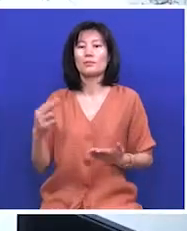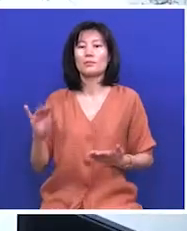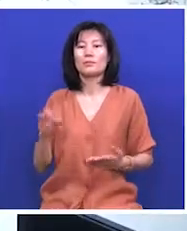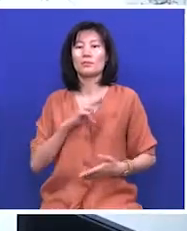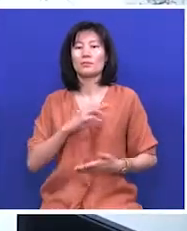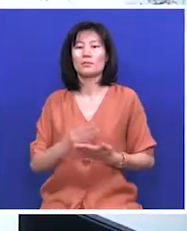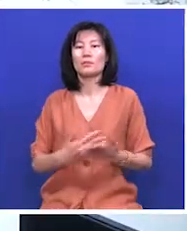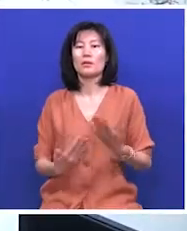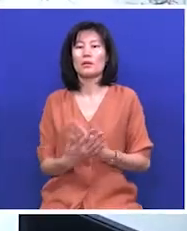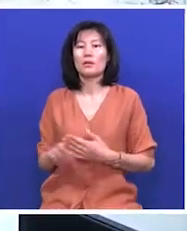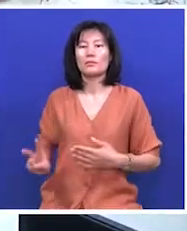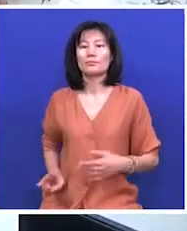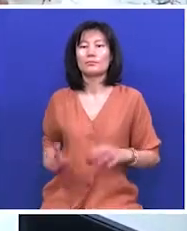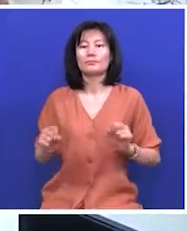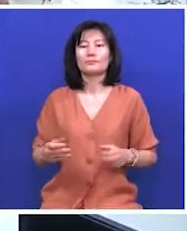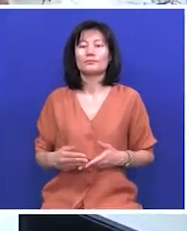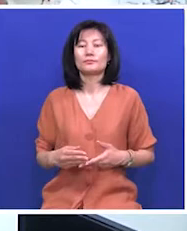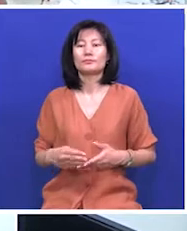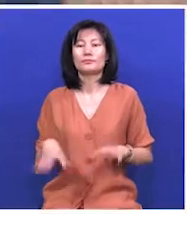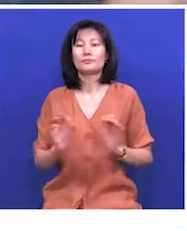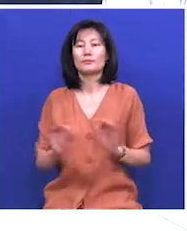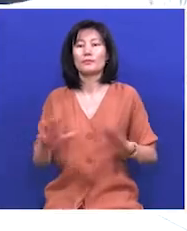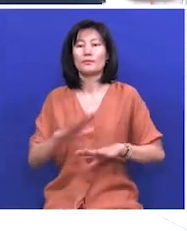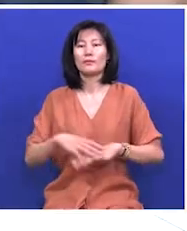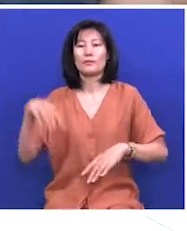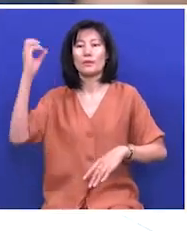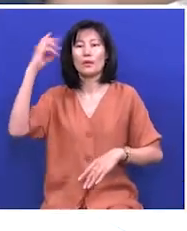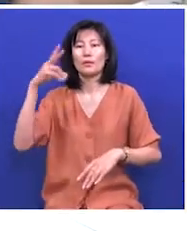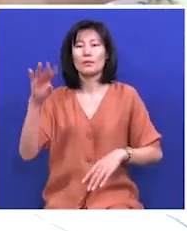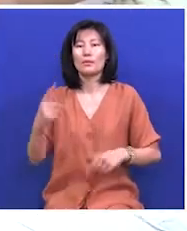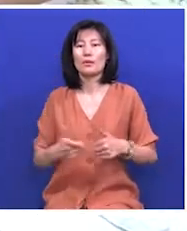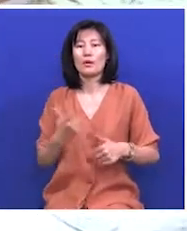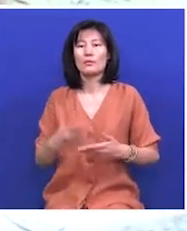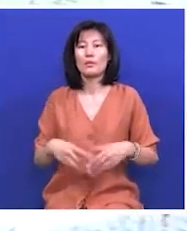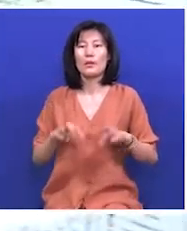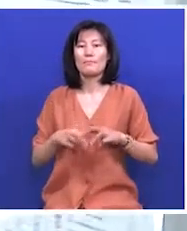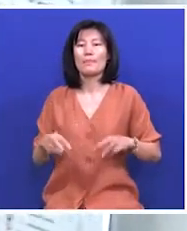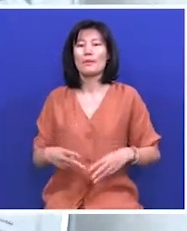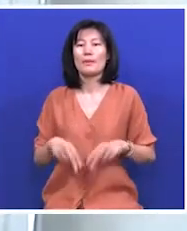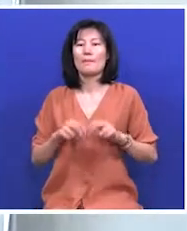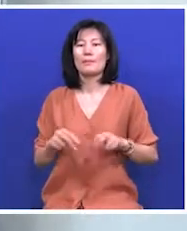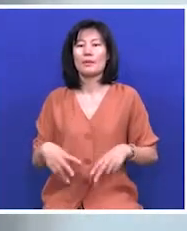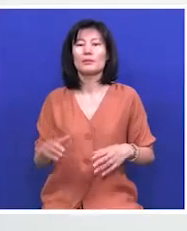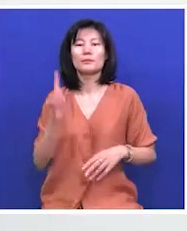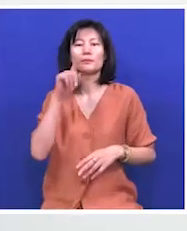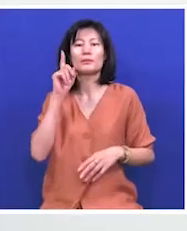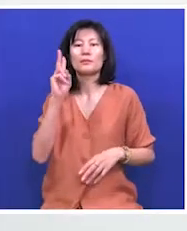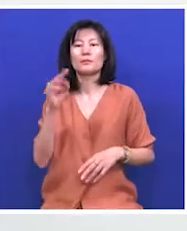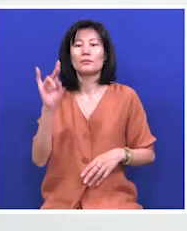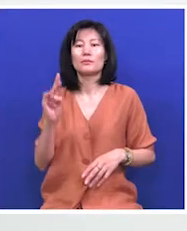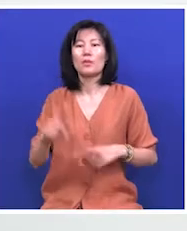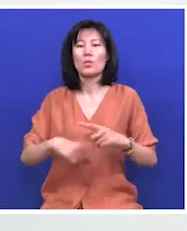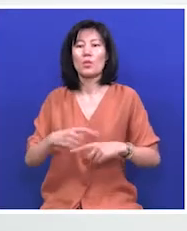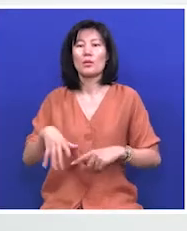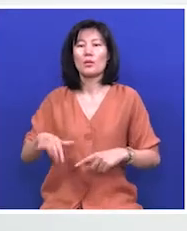аумақтық департаментіне жуырда жаңа басшы тағайындалған болатын. Халық арасында Энергонадзор аталып кеткен мекемеге президенттік жастар